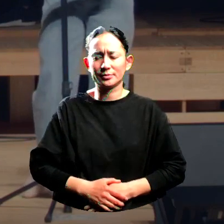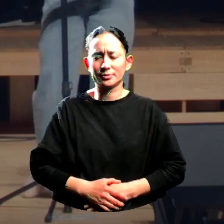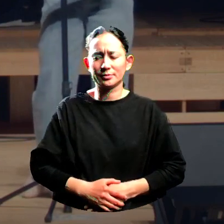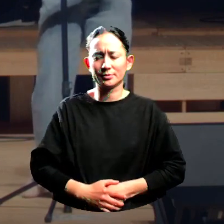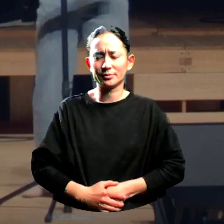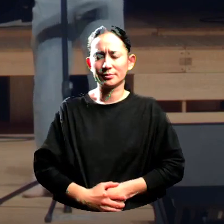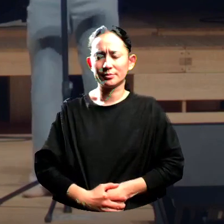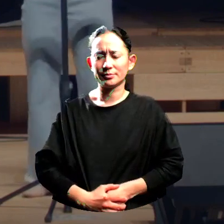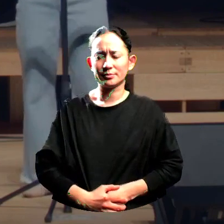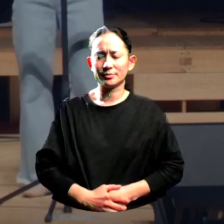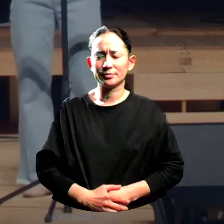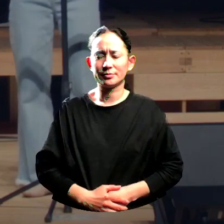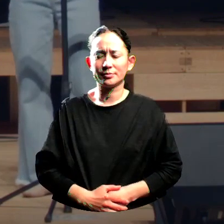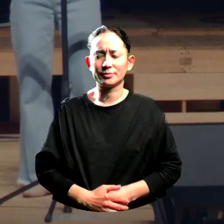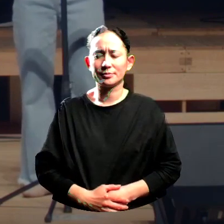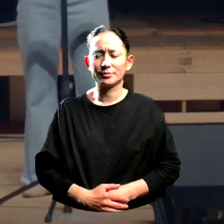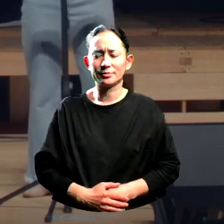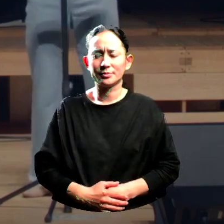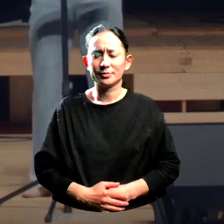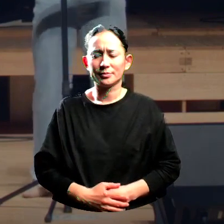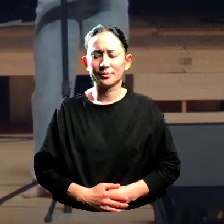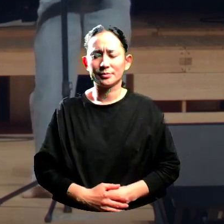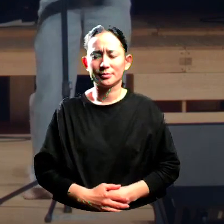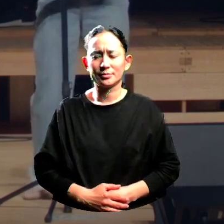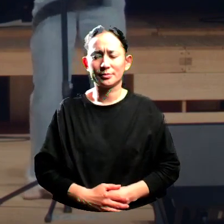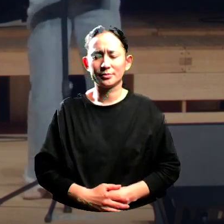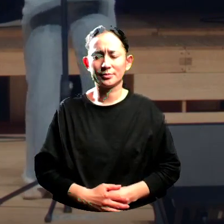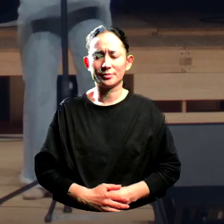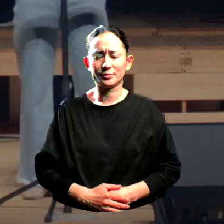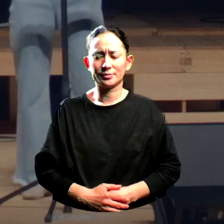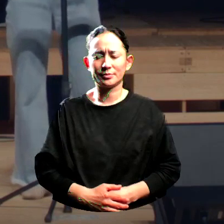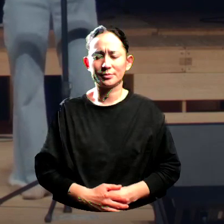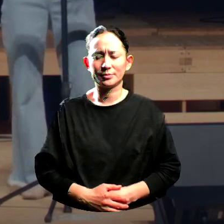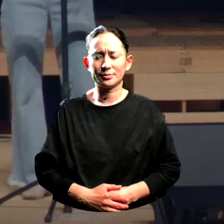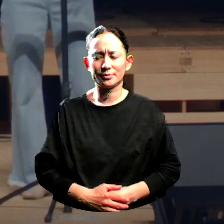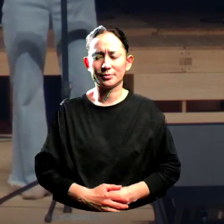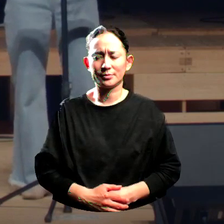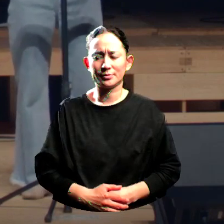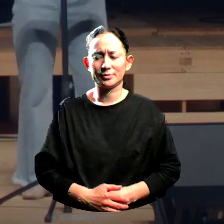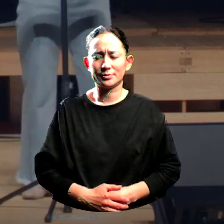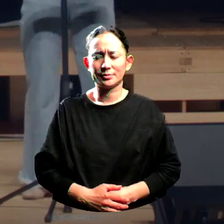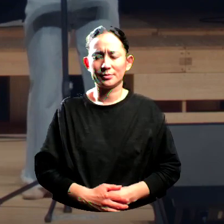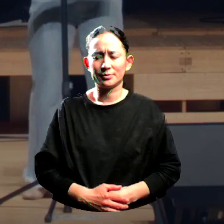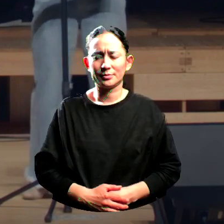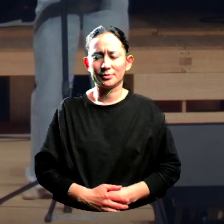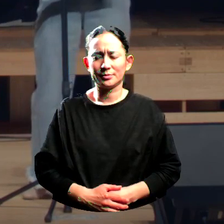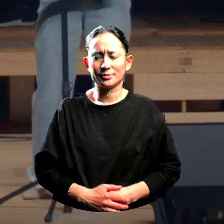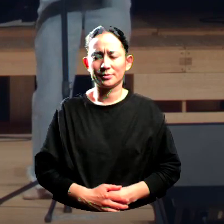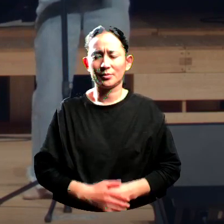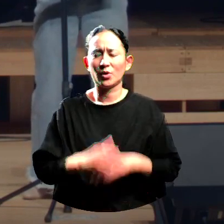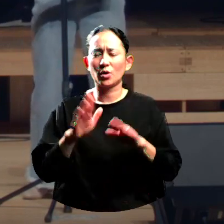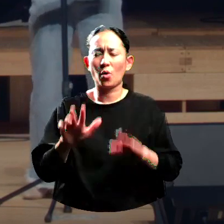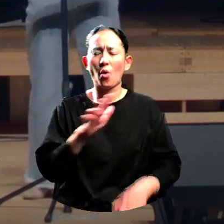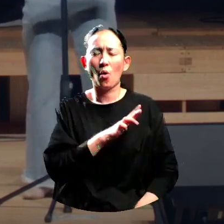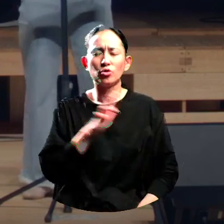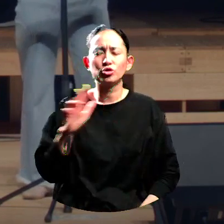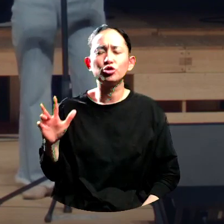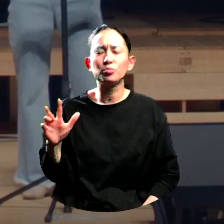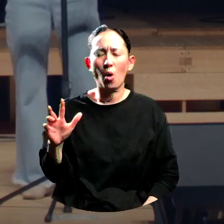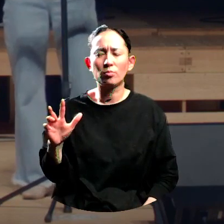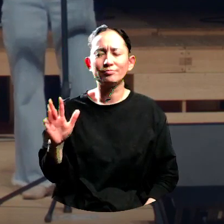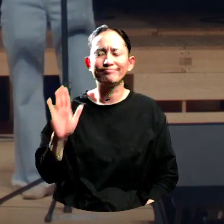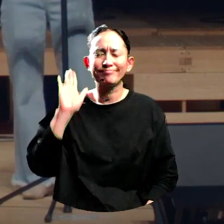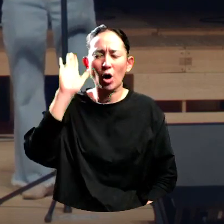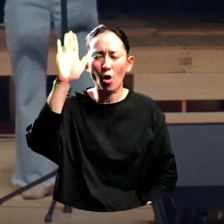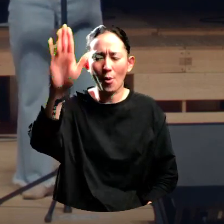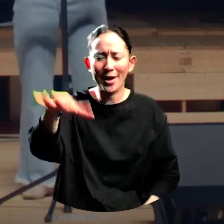that was raised today. Pray that you will bless them. 今週も、これからも、